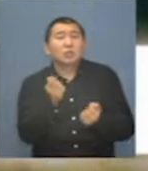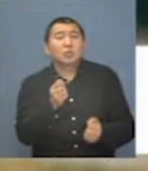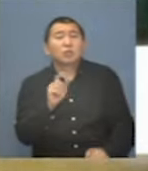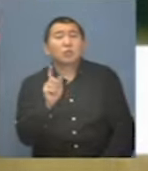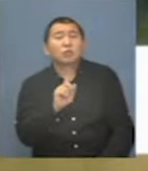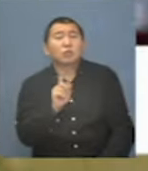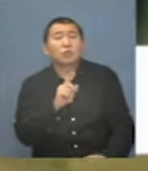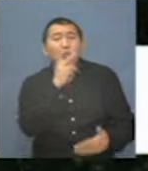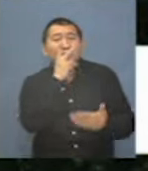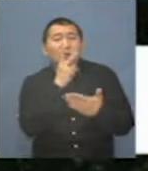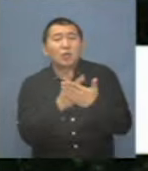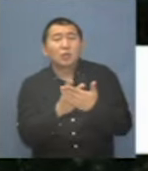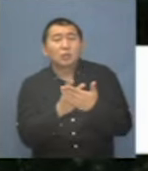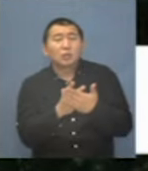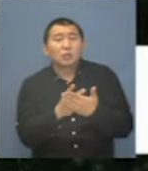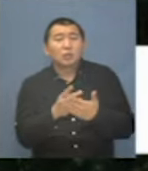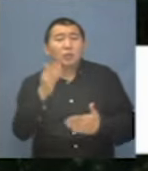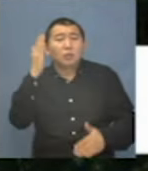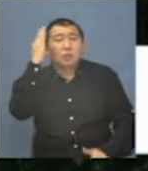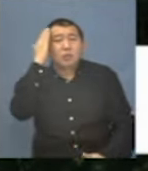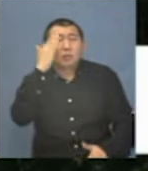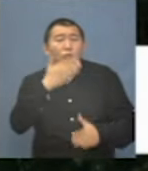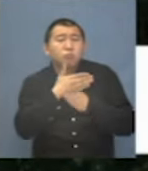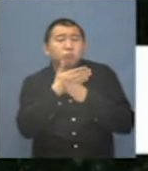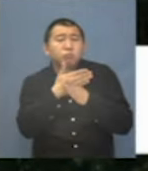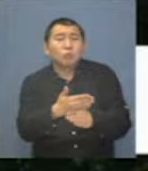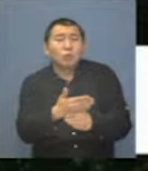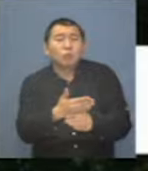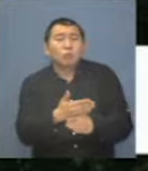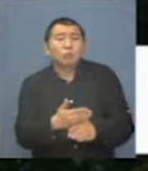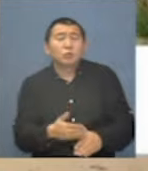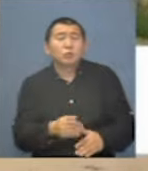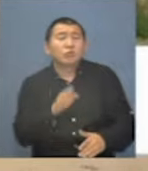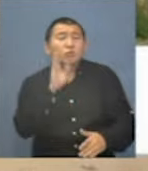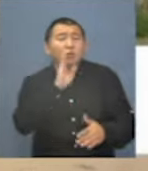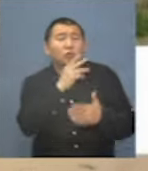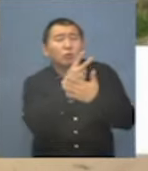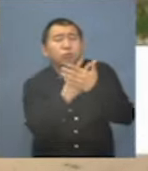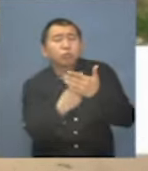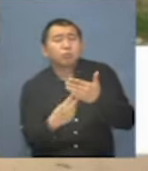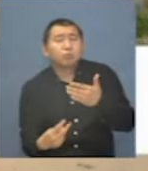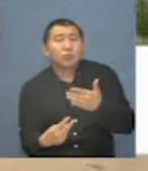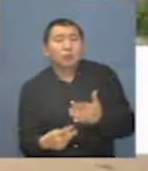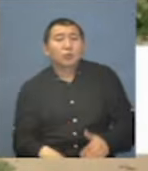даже продемонстрировал способность оказывать помощь условному тонущему.